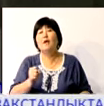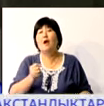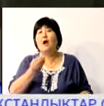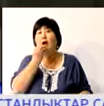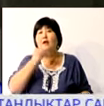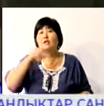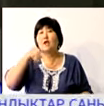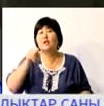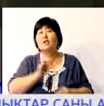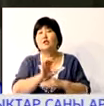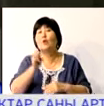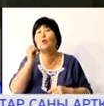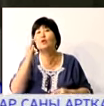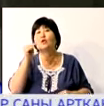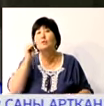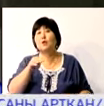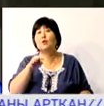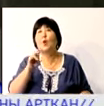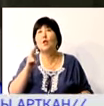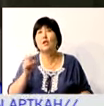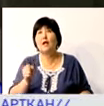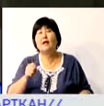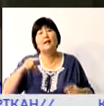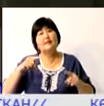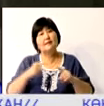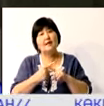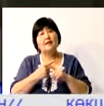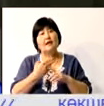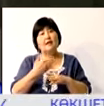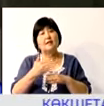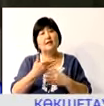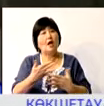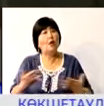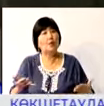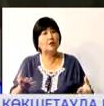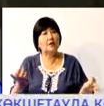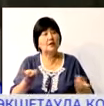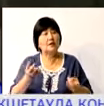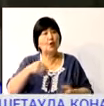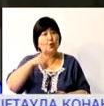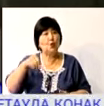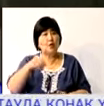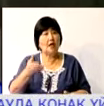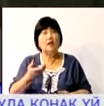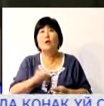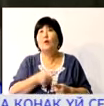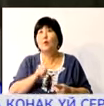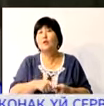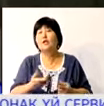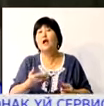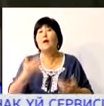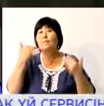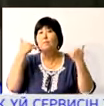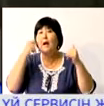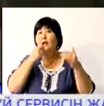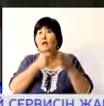болса, оның 14 мың тонны техникалық саладағы өнімдер, техникалық тұздар. Оның ішінде мына мал азығы ретінде